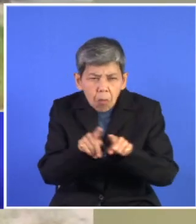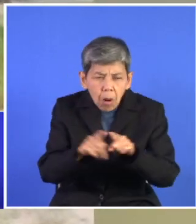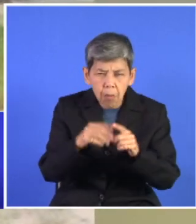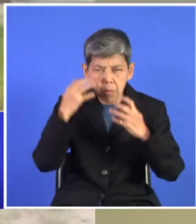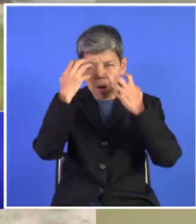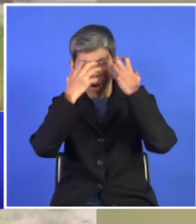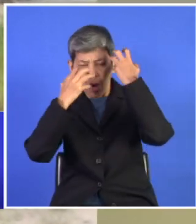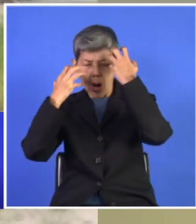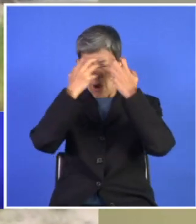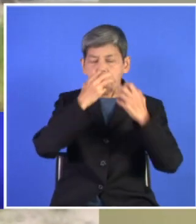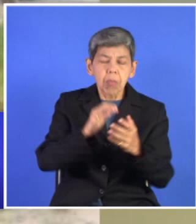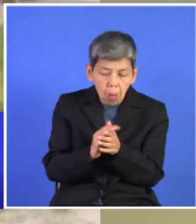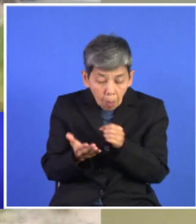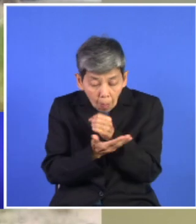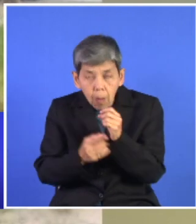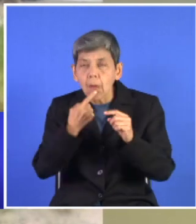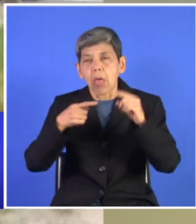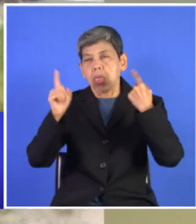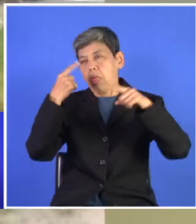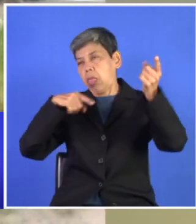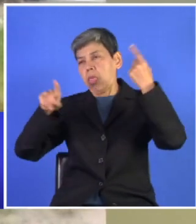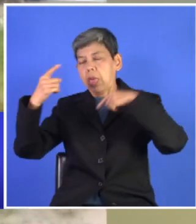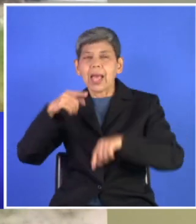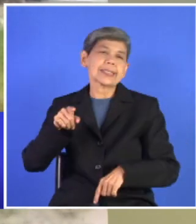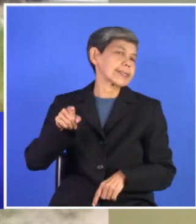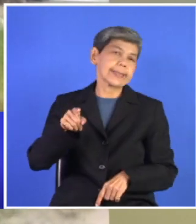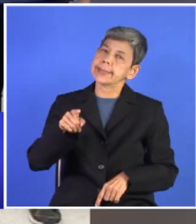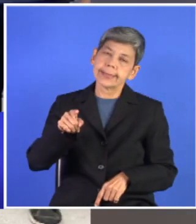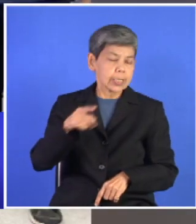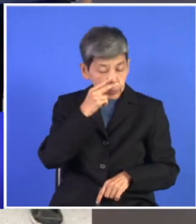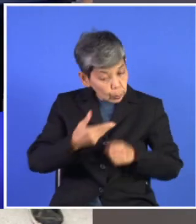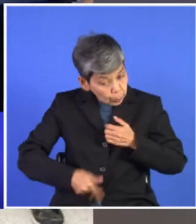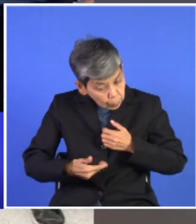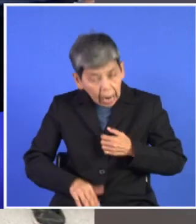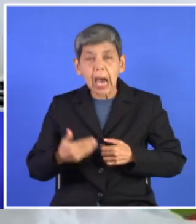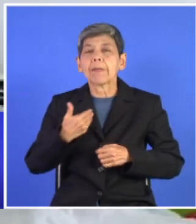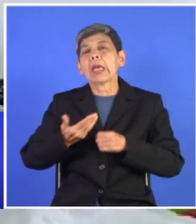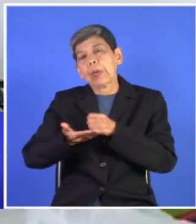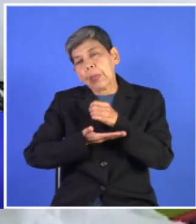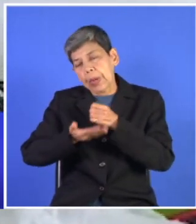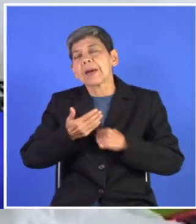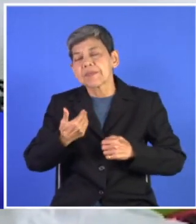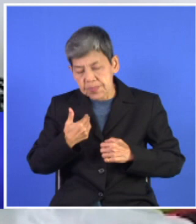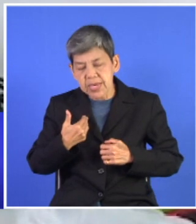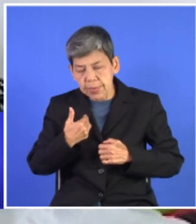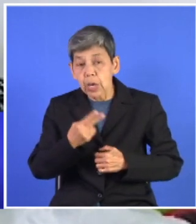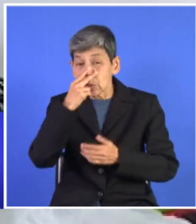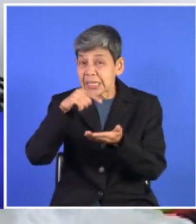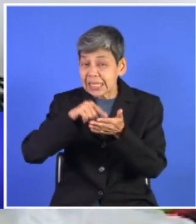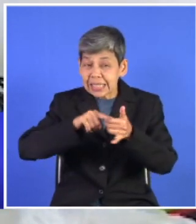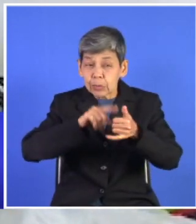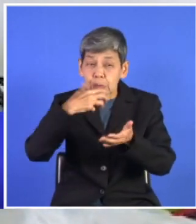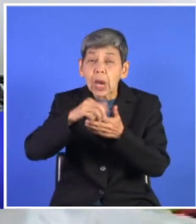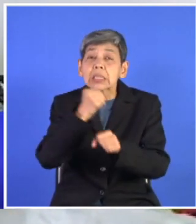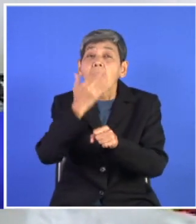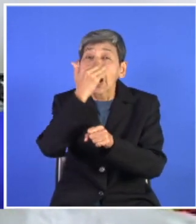ายาน ั่นไง ผู้จาวกวนนะคะ อ้ าวนำตัวไปตรวจปัสสาวะก็พบว่ามีสารเสพติดด้วยฟังเขาหน่อยที่ต้องทำแ